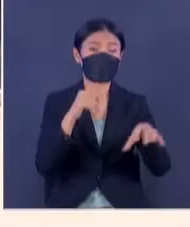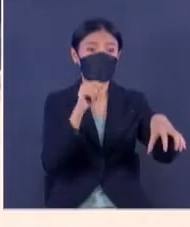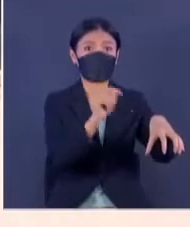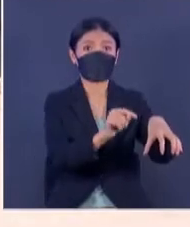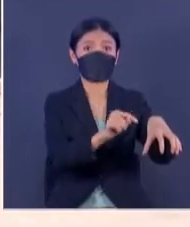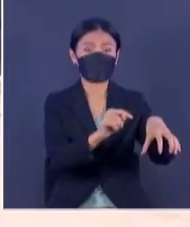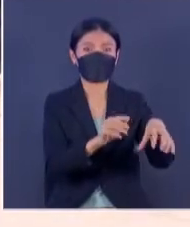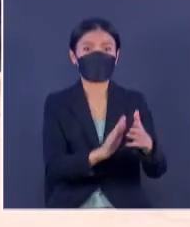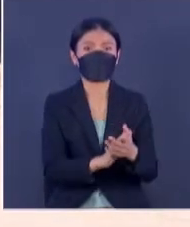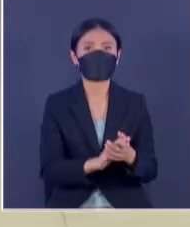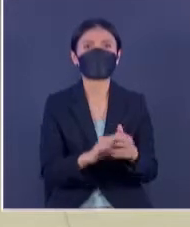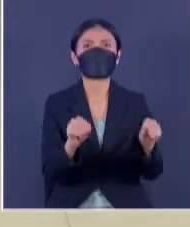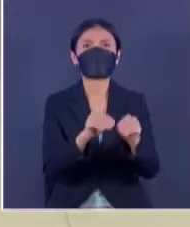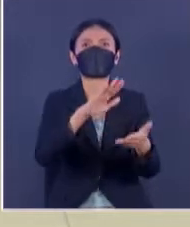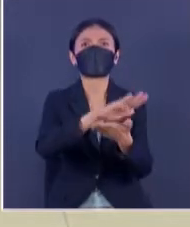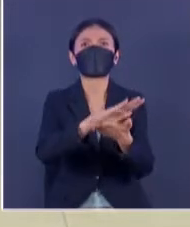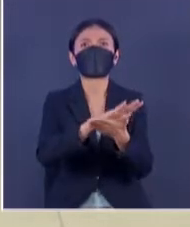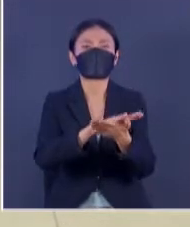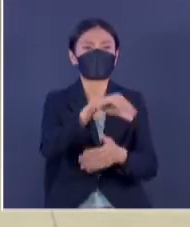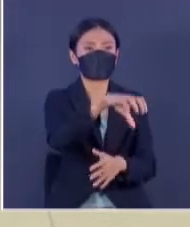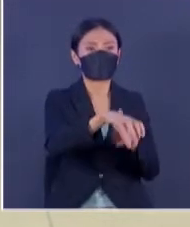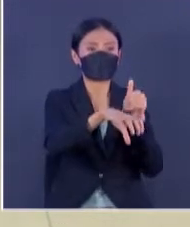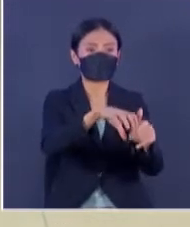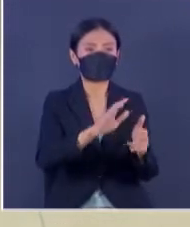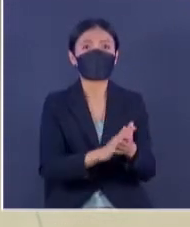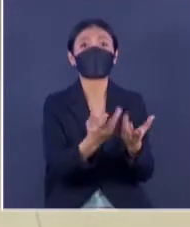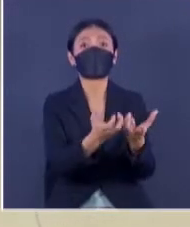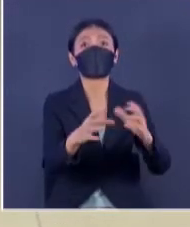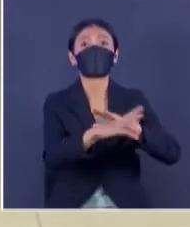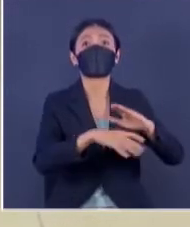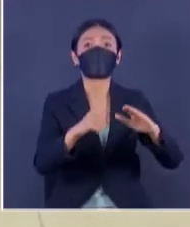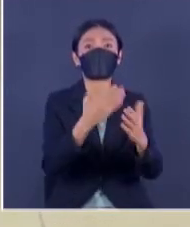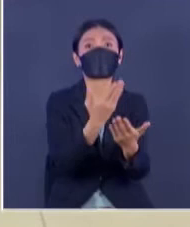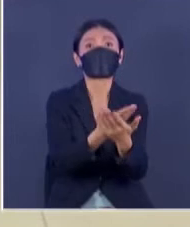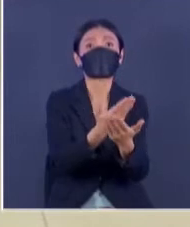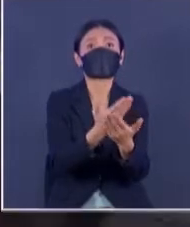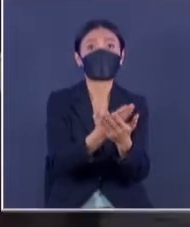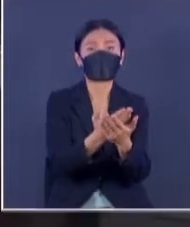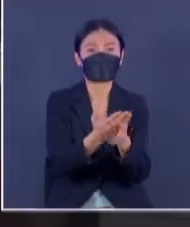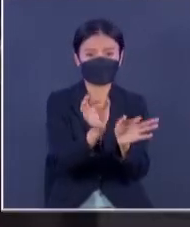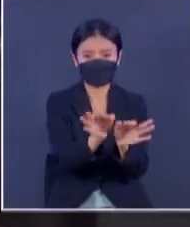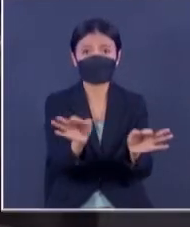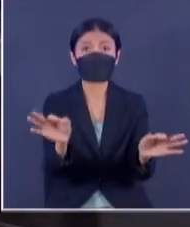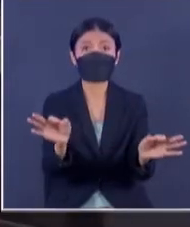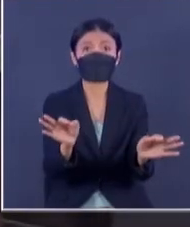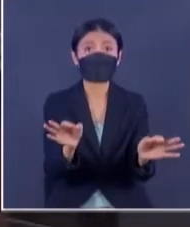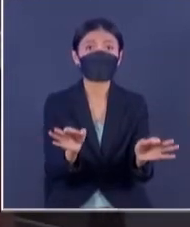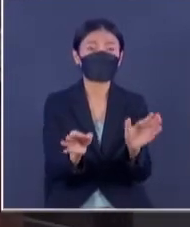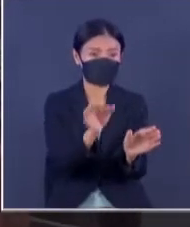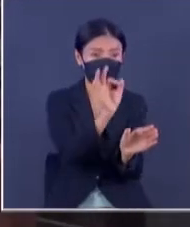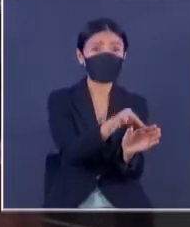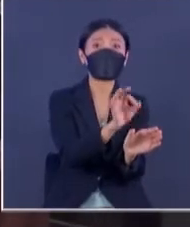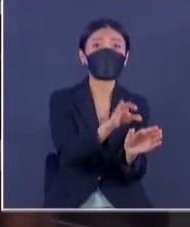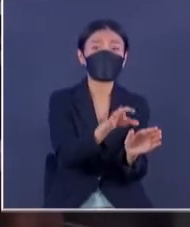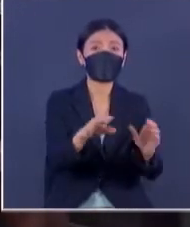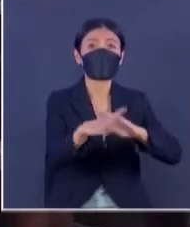วมินทราชูทิศอีสานครั้งนั้นได้เหรียญบาทค่ะที่ถูกงัดออกจากระบบออมสินไปด้วยพอตำรวจค้นตัว